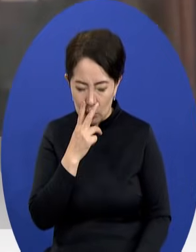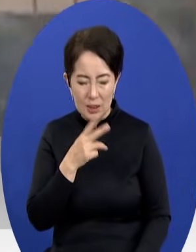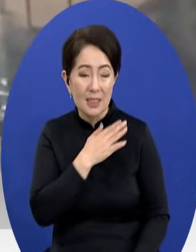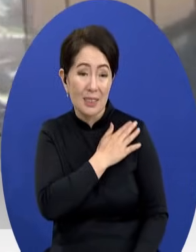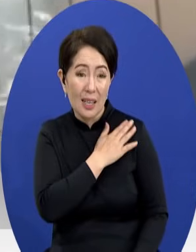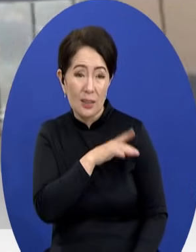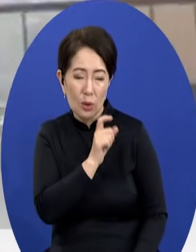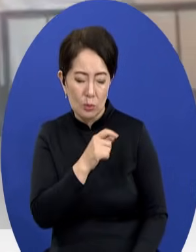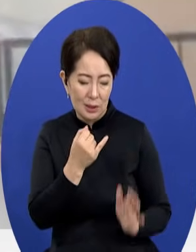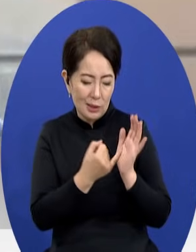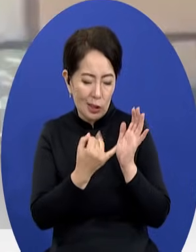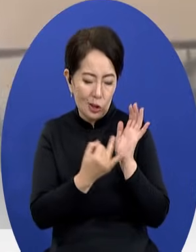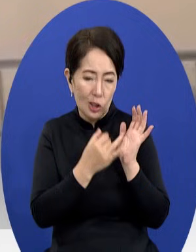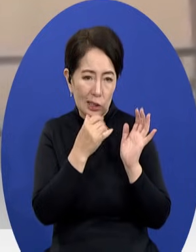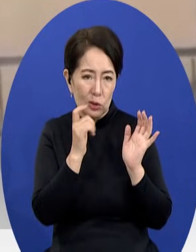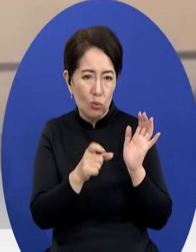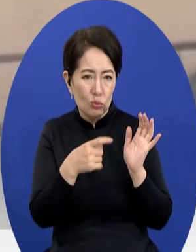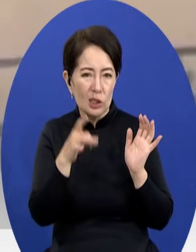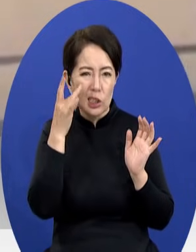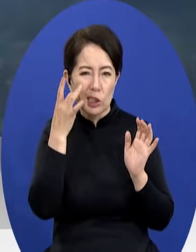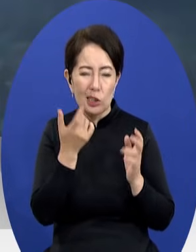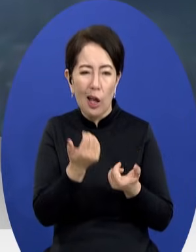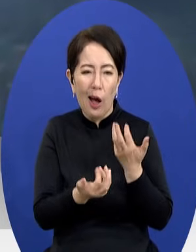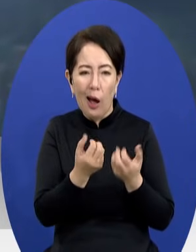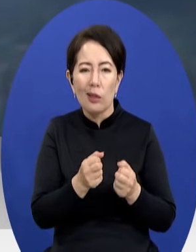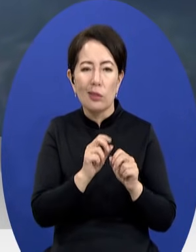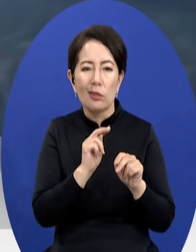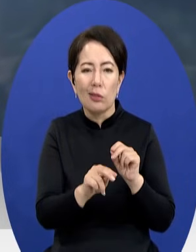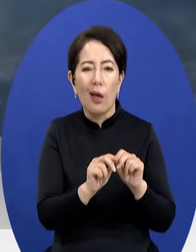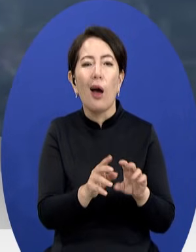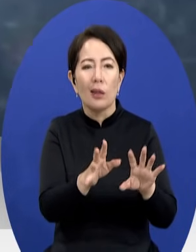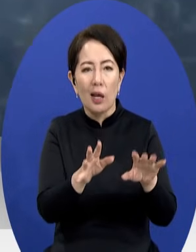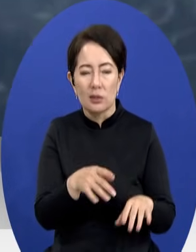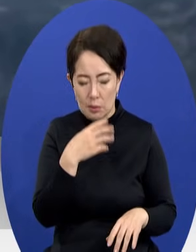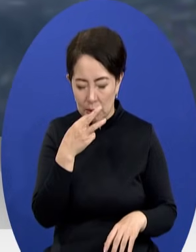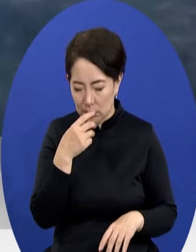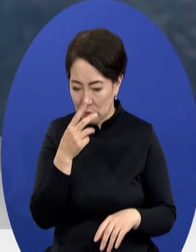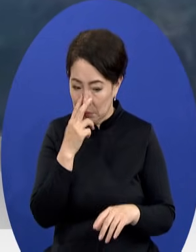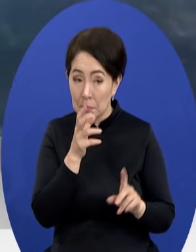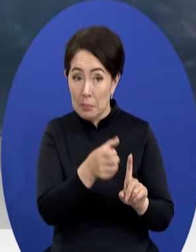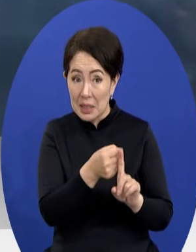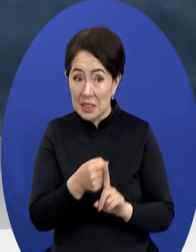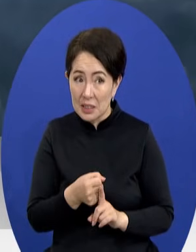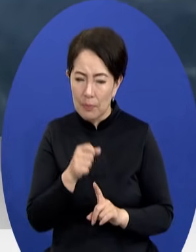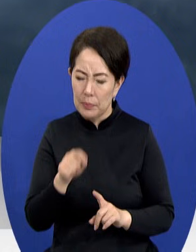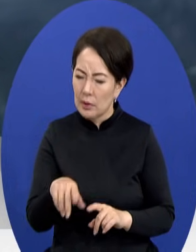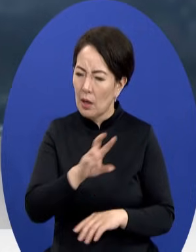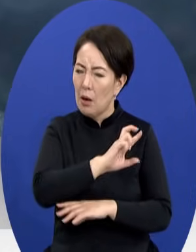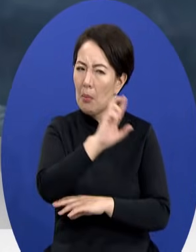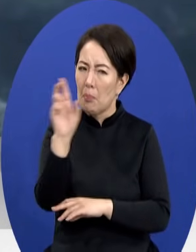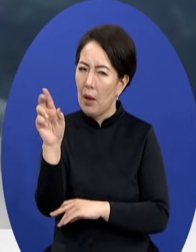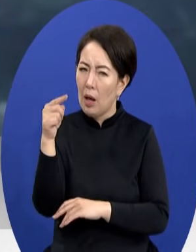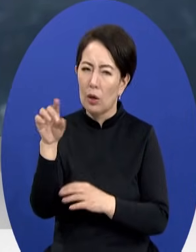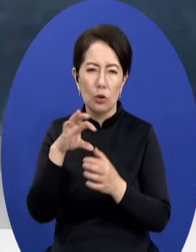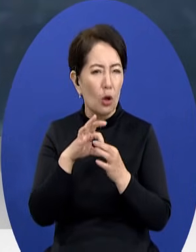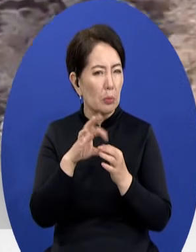нар 67 настай нэгэн эрийг төмөр тавьсан хэрэгт сэжиглэж баривчилсан байгаа маа. За нөгөө талаараа энэ төмөр байгалийн хүчин зүйлээс